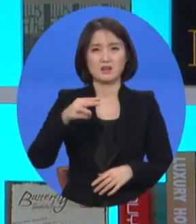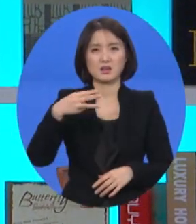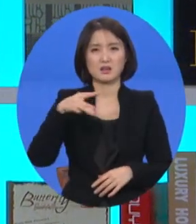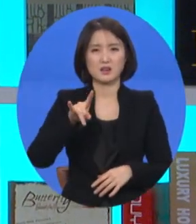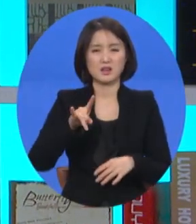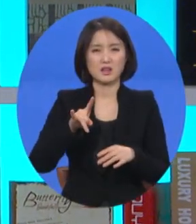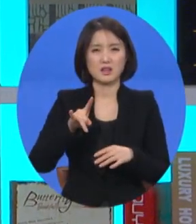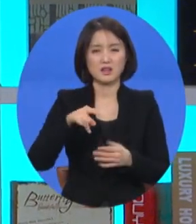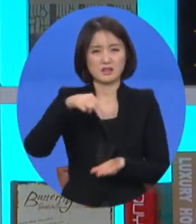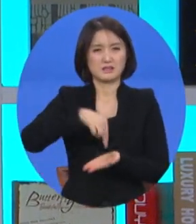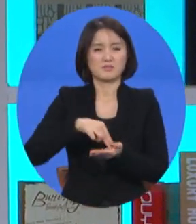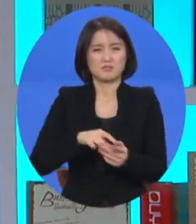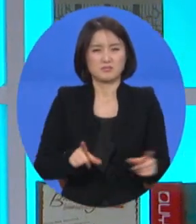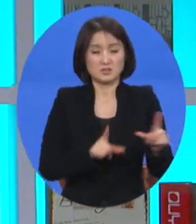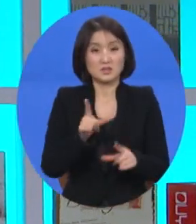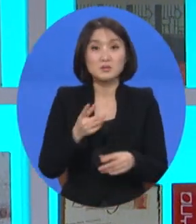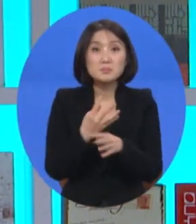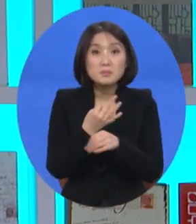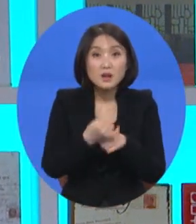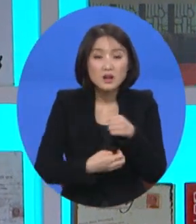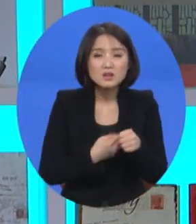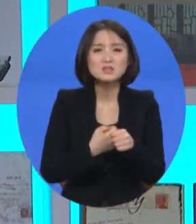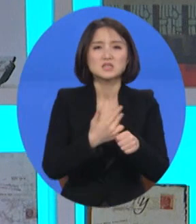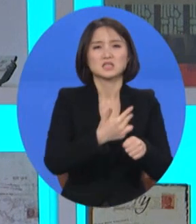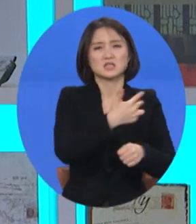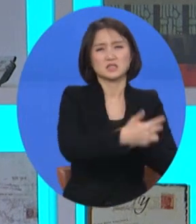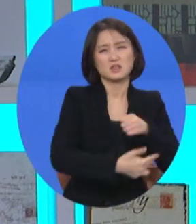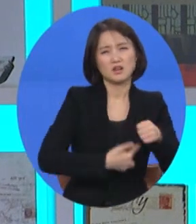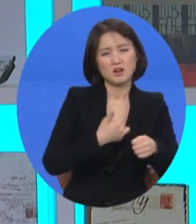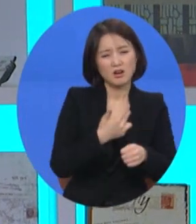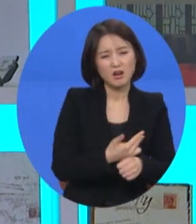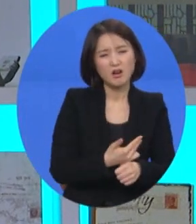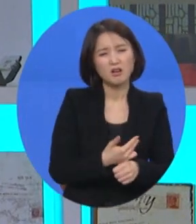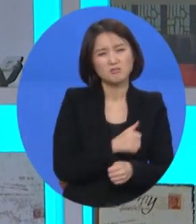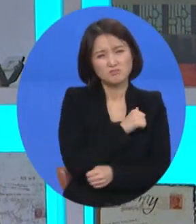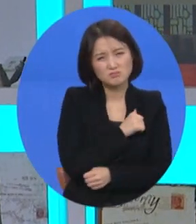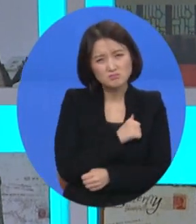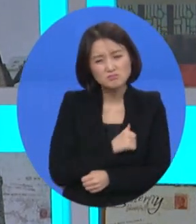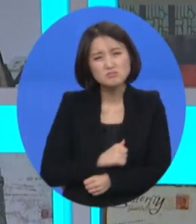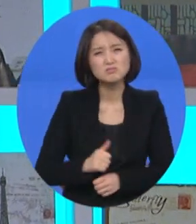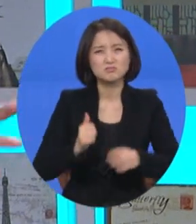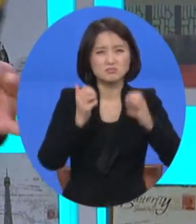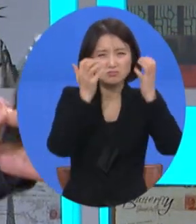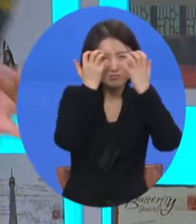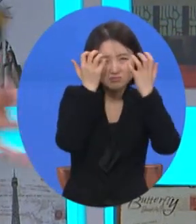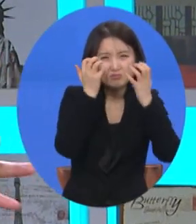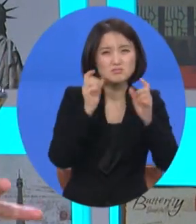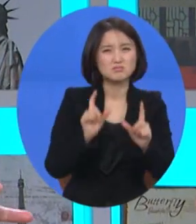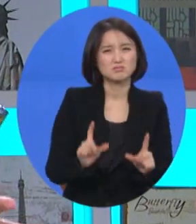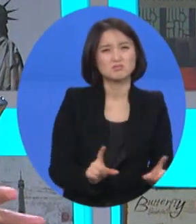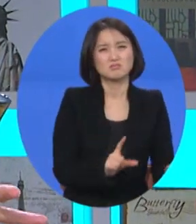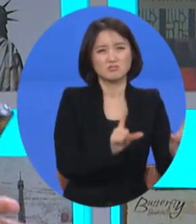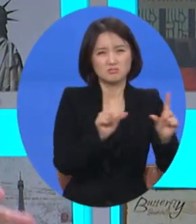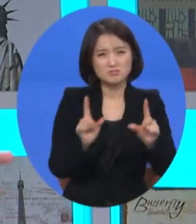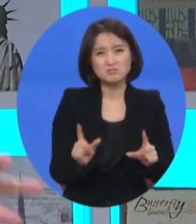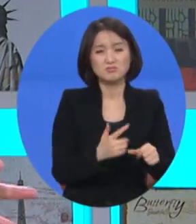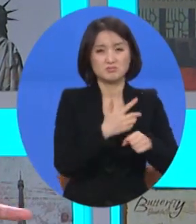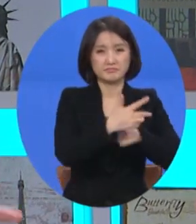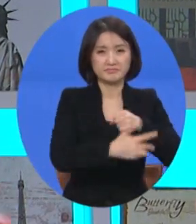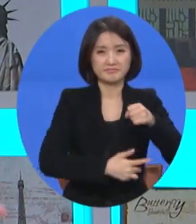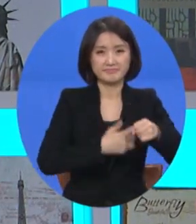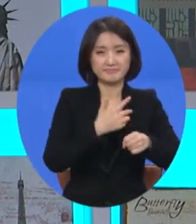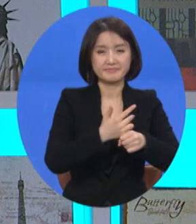닮았습니다 짧은 벼슬 출사를 해서 잘 분 펴서 사리를 하기 위해서 무력 긴 7년이란 세월을